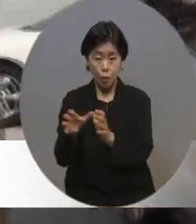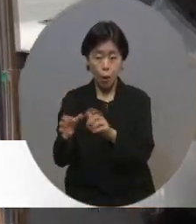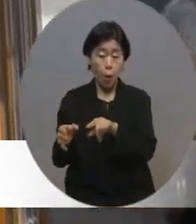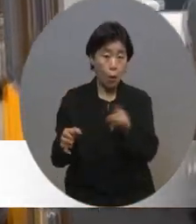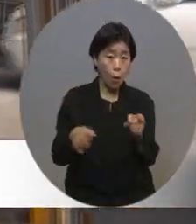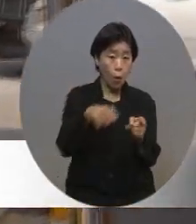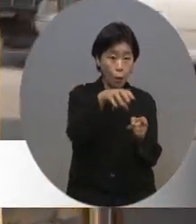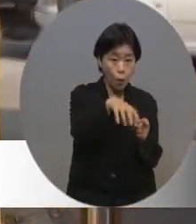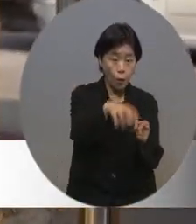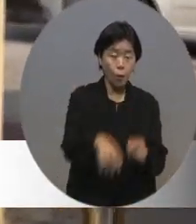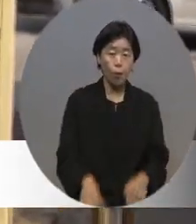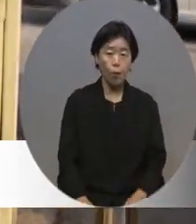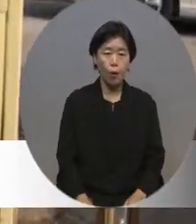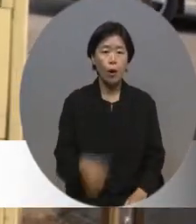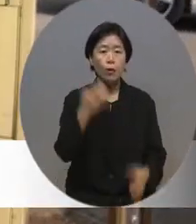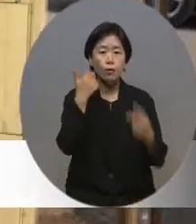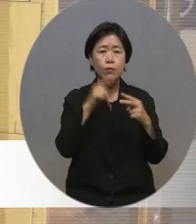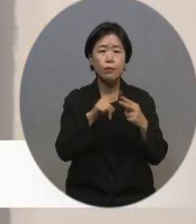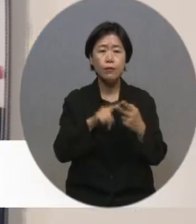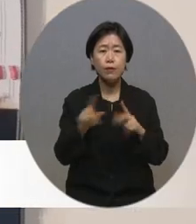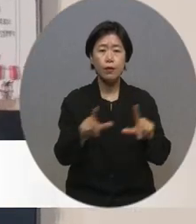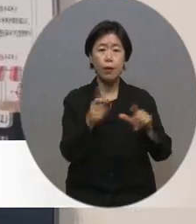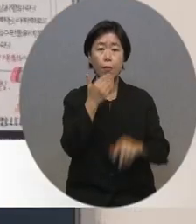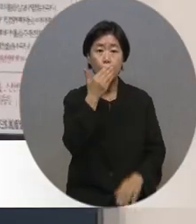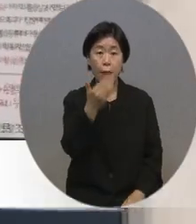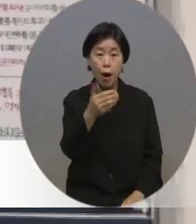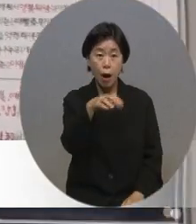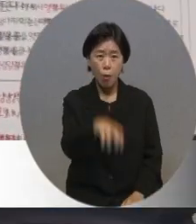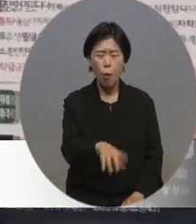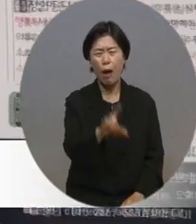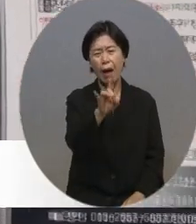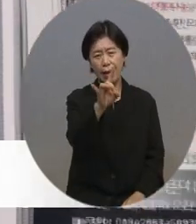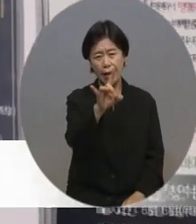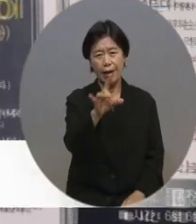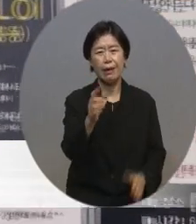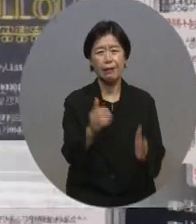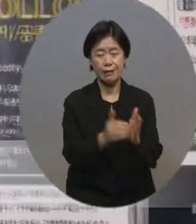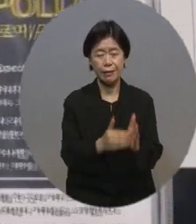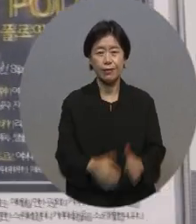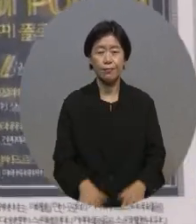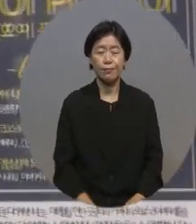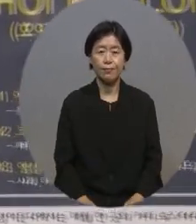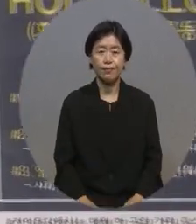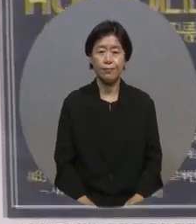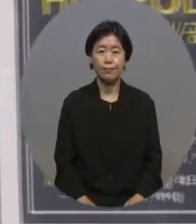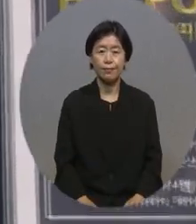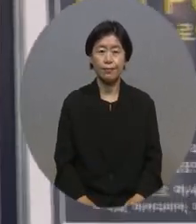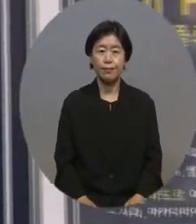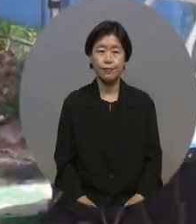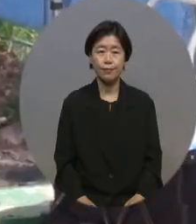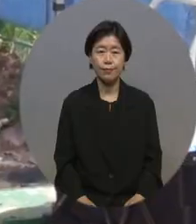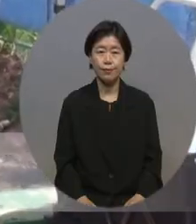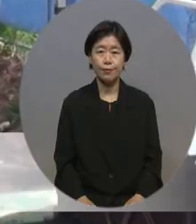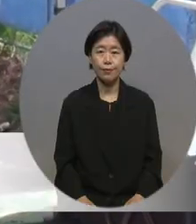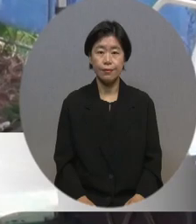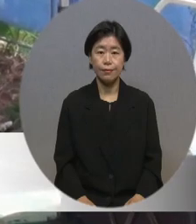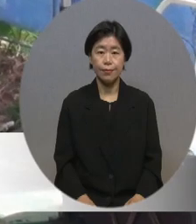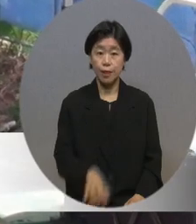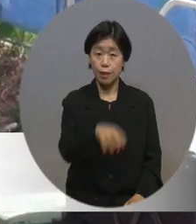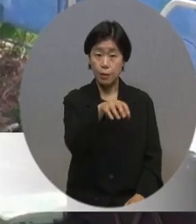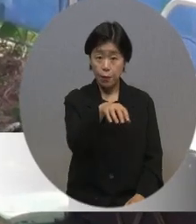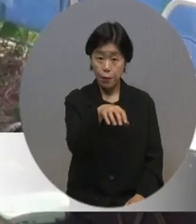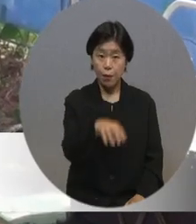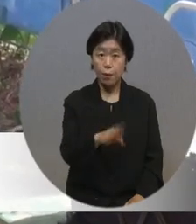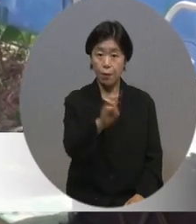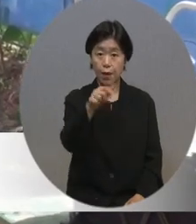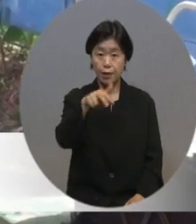마을로 주민 누구나 이용할 수 있는 공간은 우리 동네 정이 든다 단 한 곳뿐입니다. 정이 든다